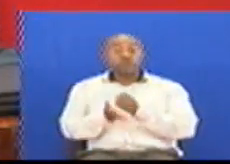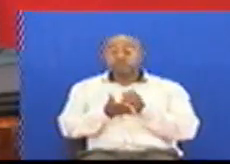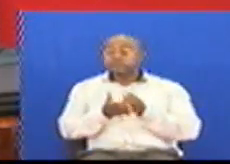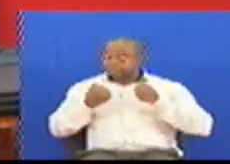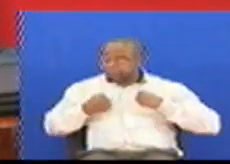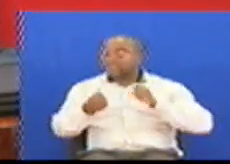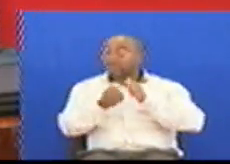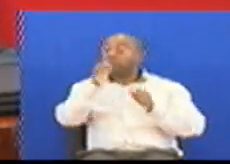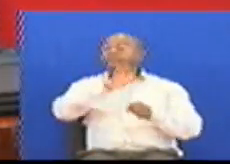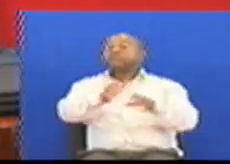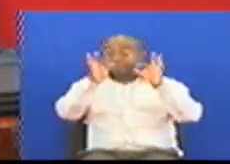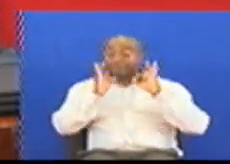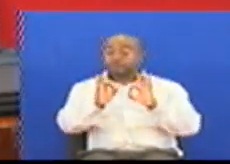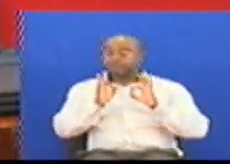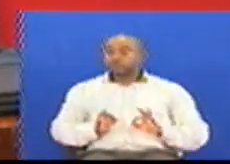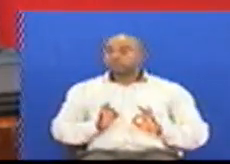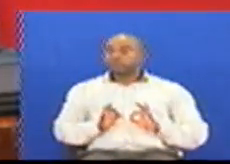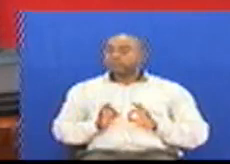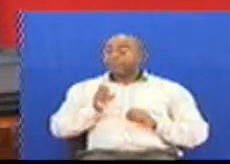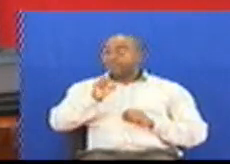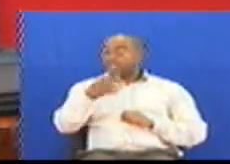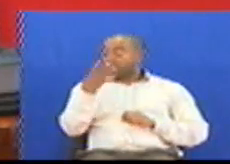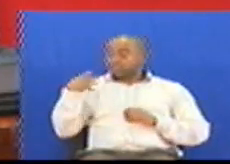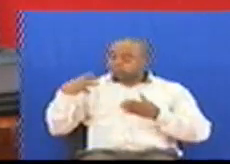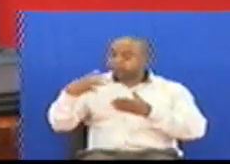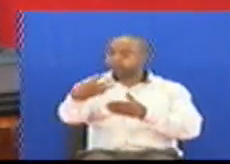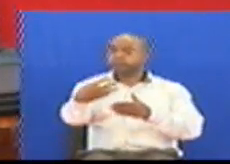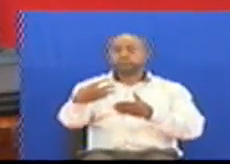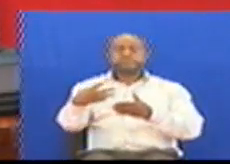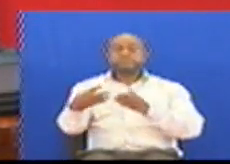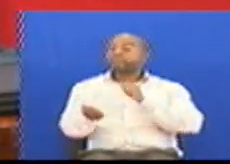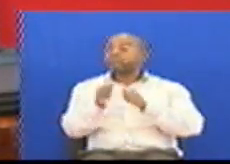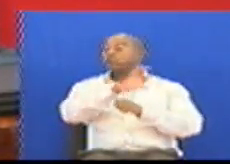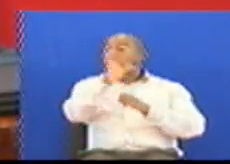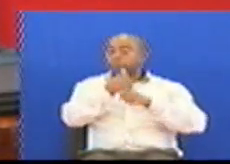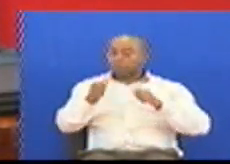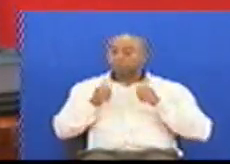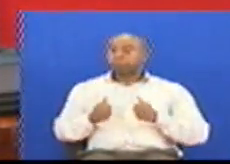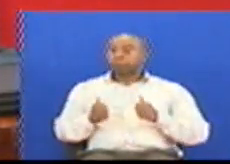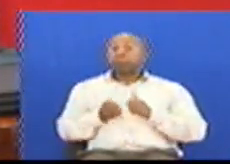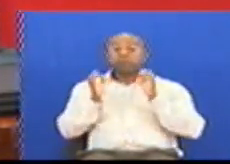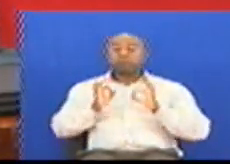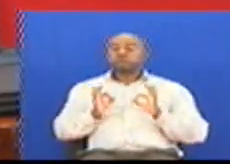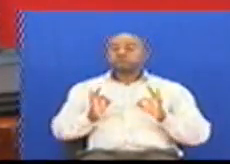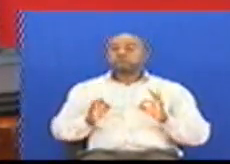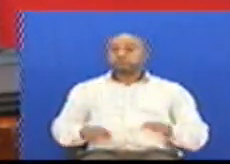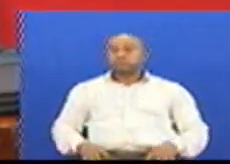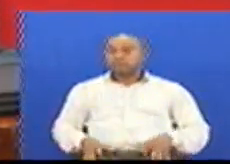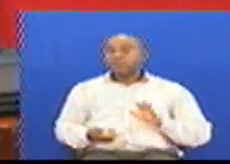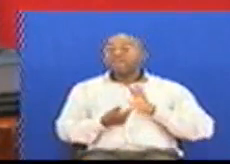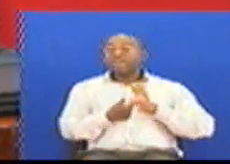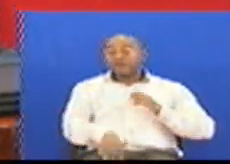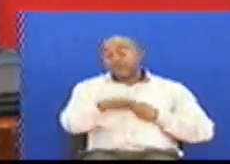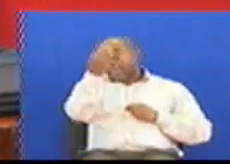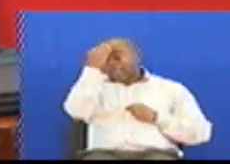miaka hii 4-5 ameweza kufanya mambo yale magumu na yamewezekana. Niseme machache tu kama 6. Kutoa elimu bila